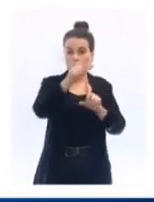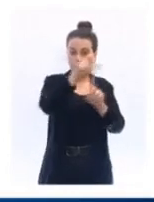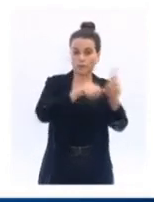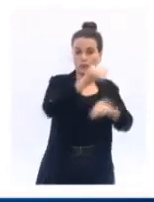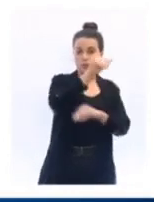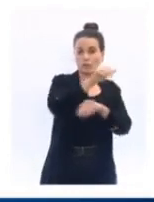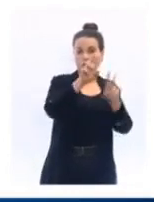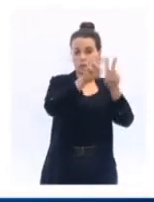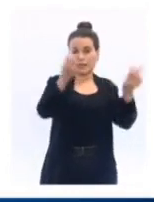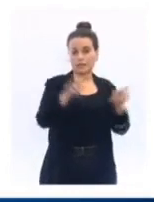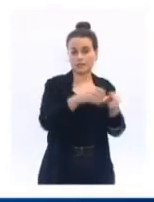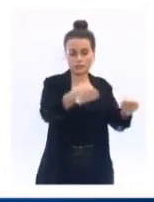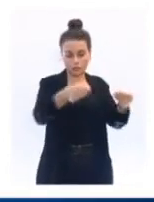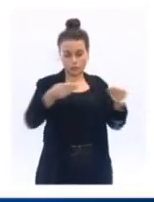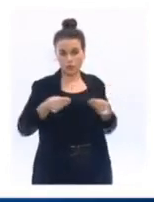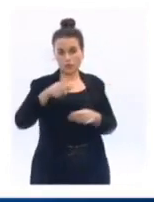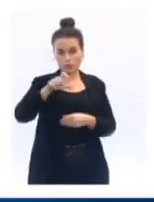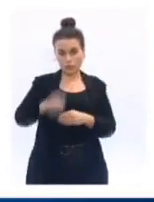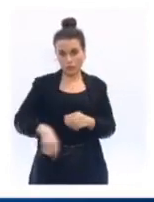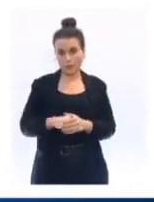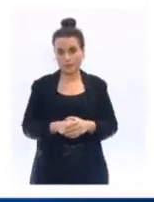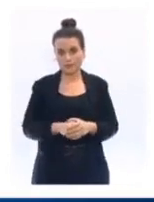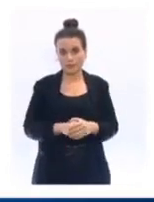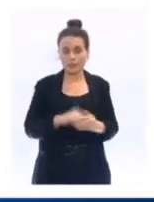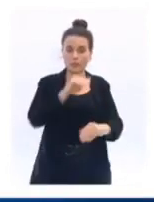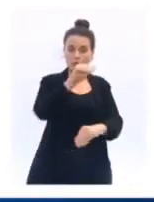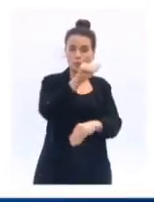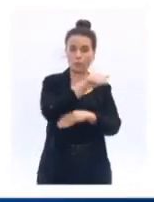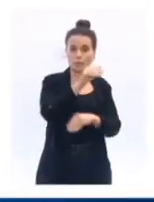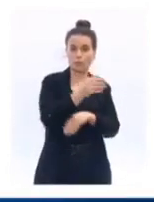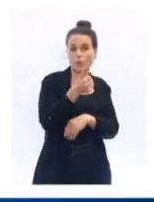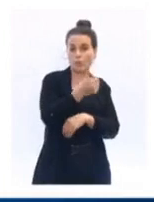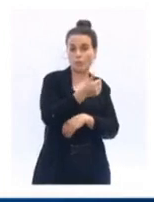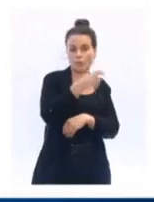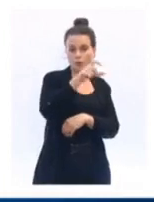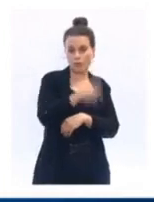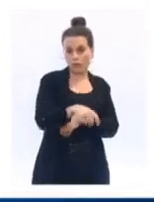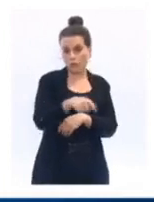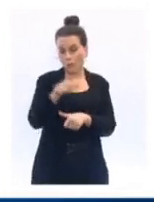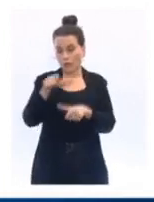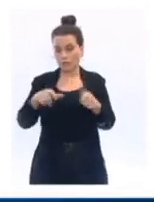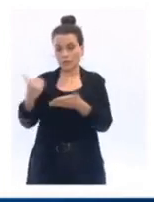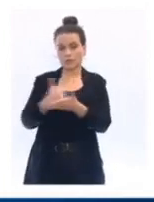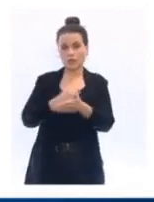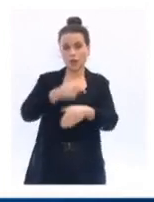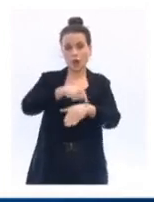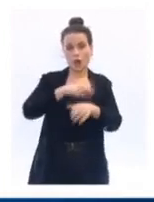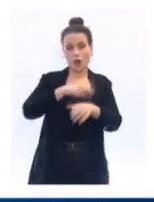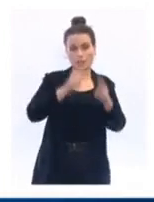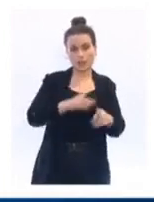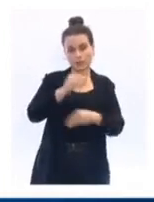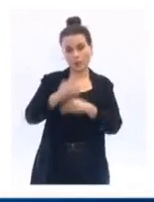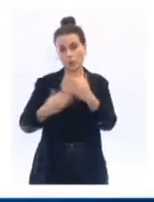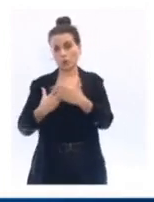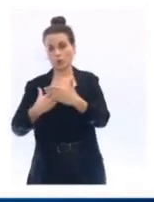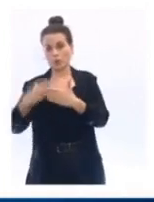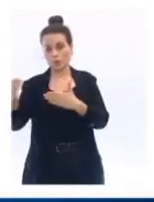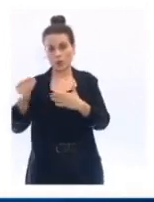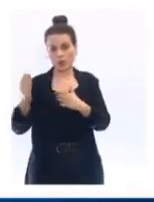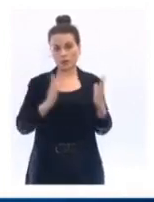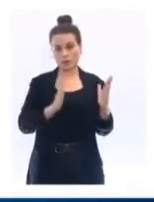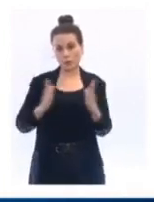réunions en audio ou visioconférence doivent constituer la règle. Les moments de convivialité en entreprise ne sont